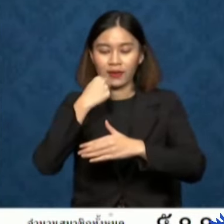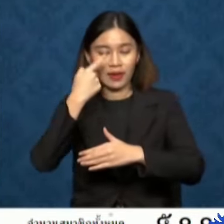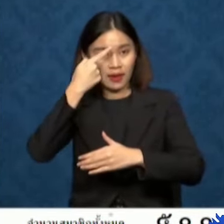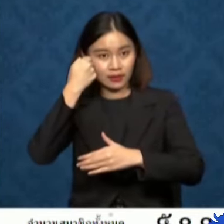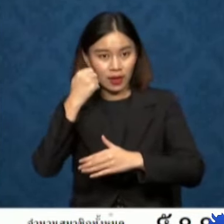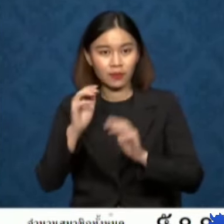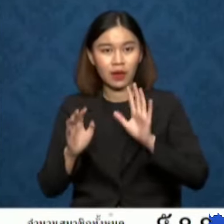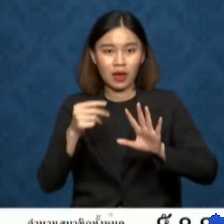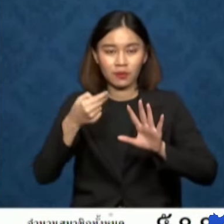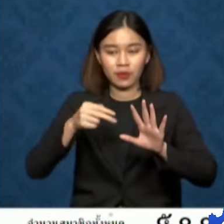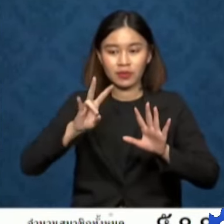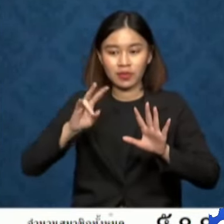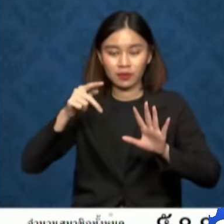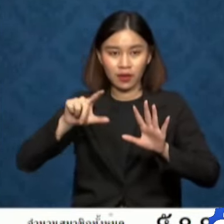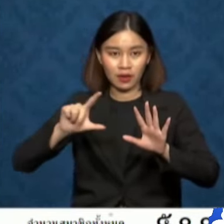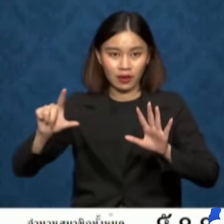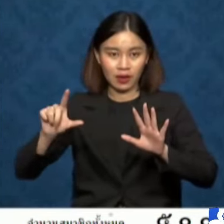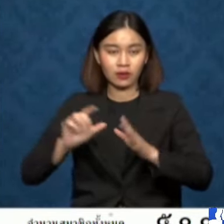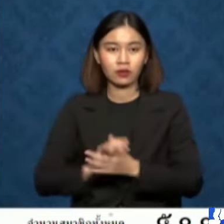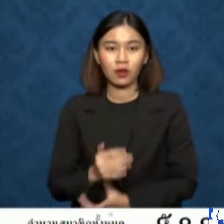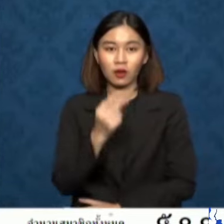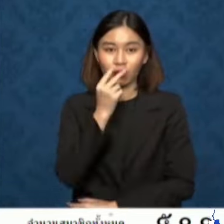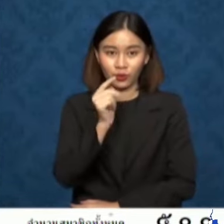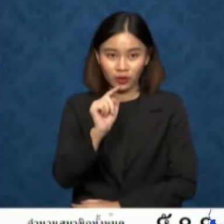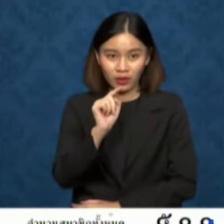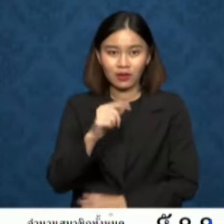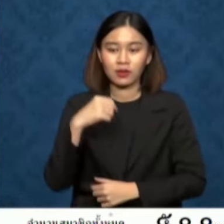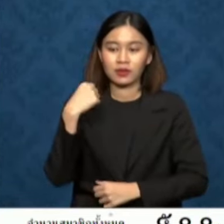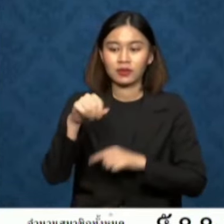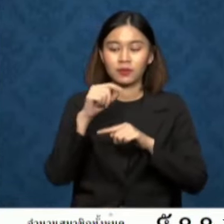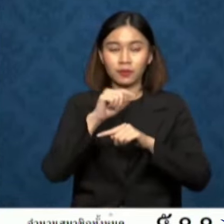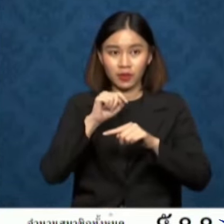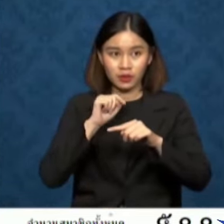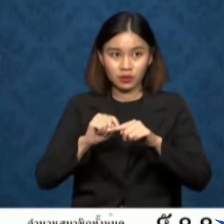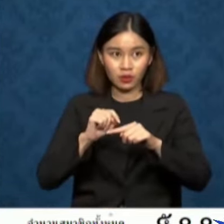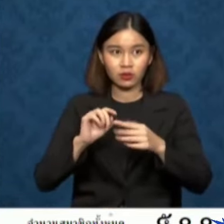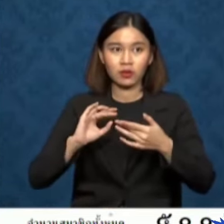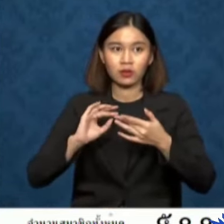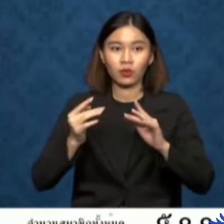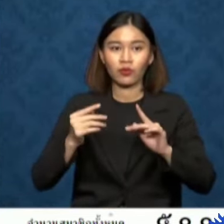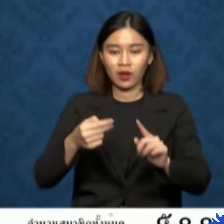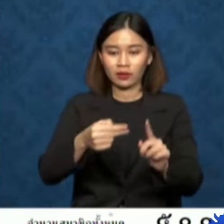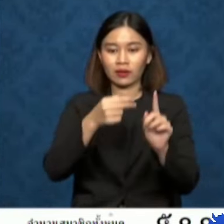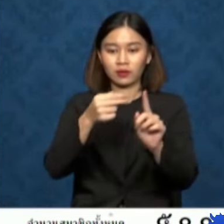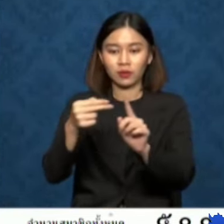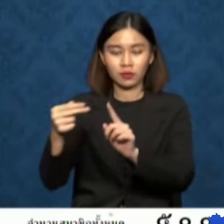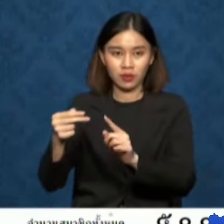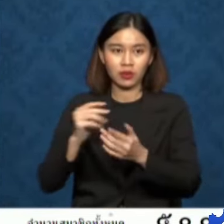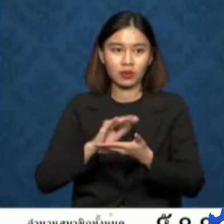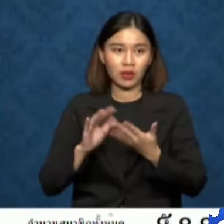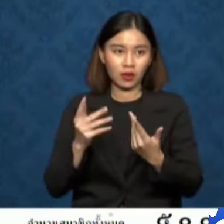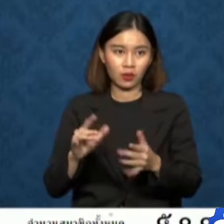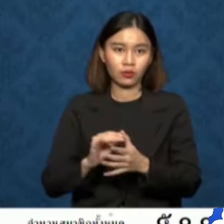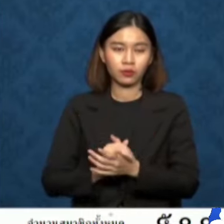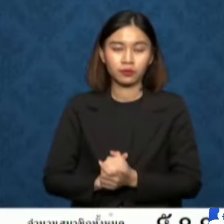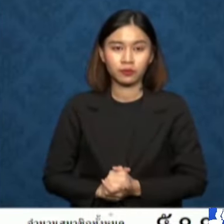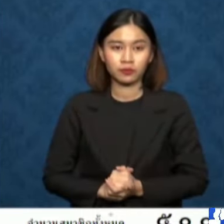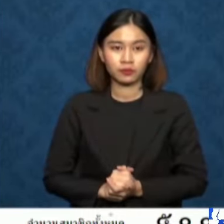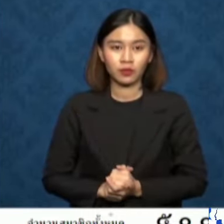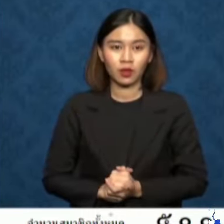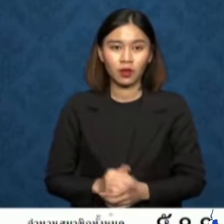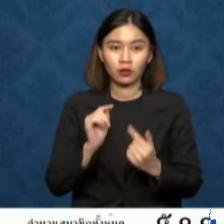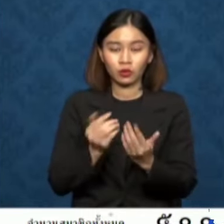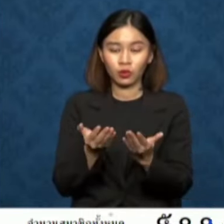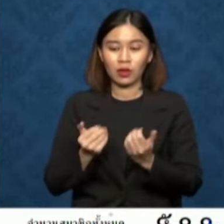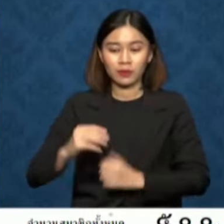57,000ล้านดูดิฮะ 10%ของ Digitalwalletแล้วการ